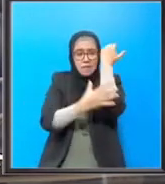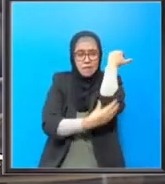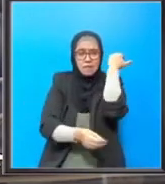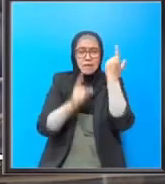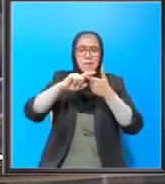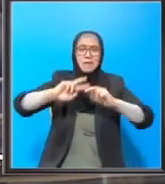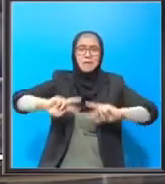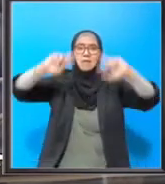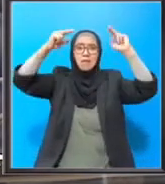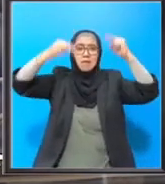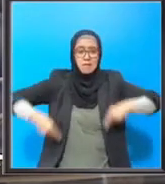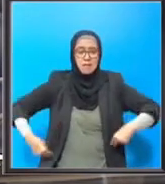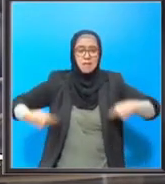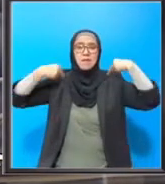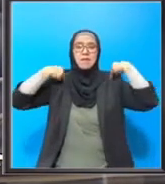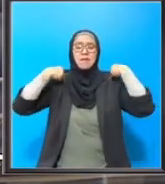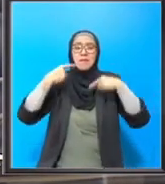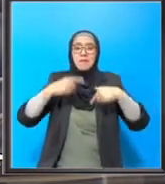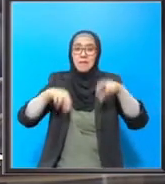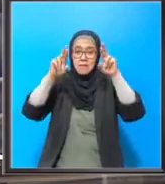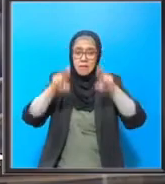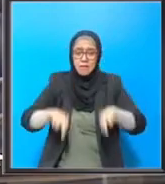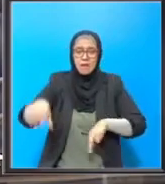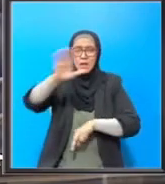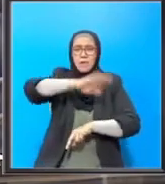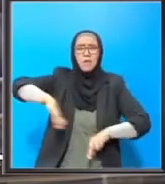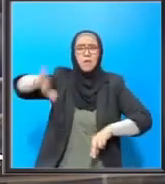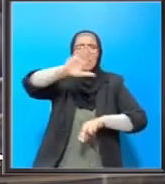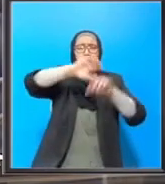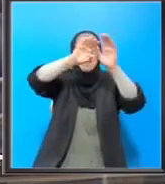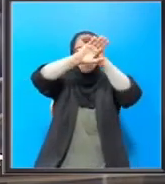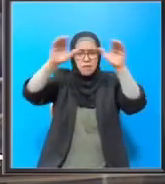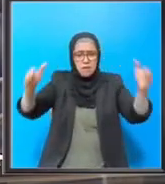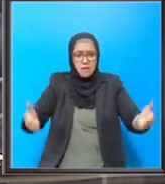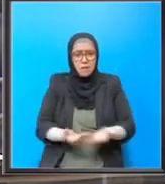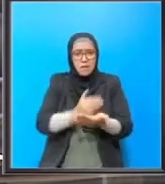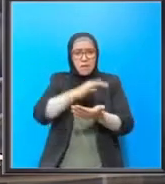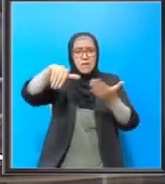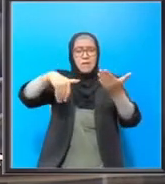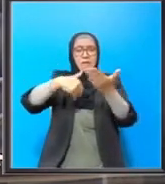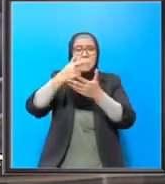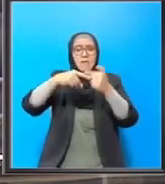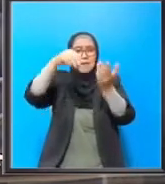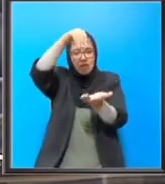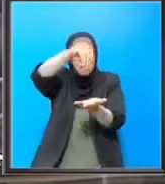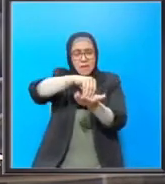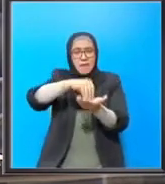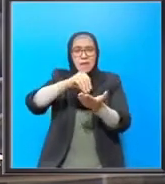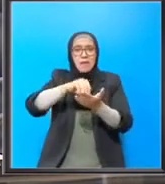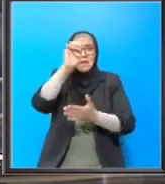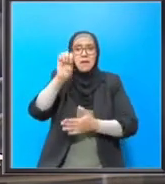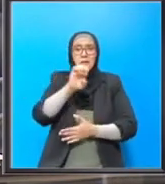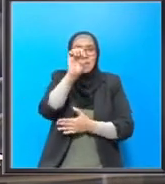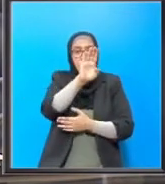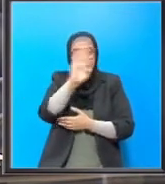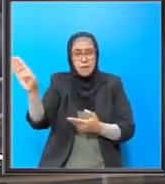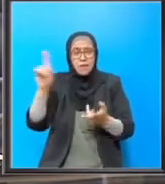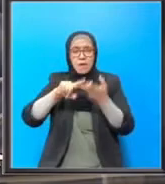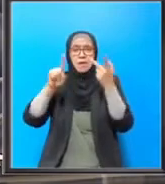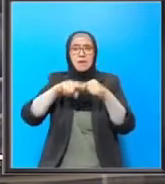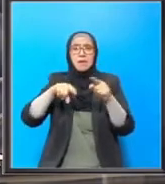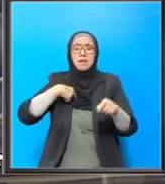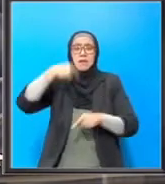merangsang perkembangan ekonomi negara di seluruh dunia kawasan di kawasan Eropa Barat suudzon Perancis Widen dan Amerika Utara